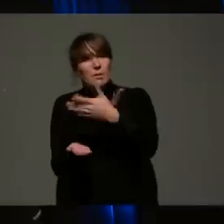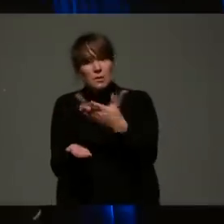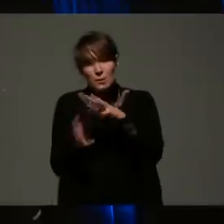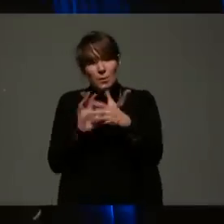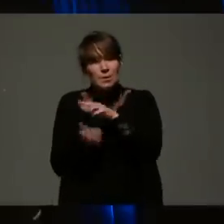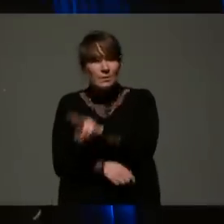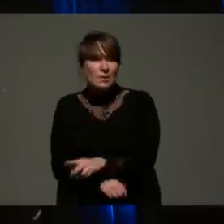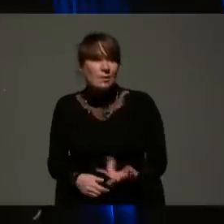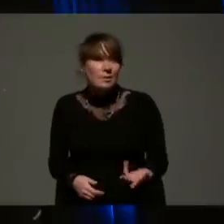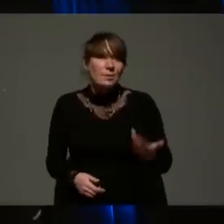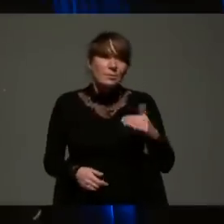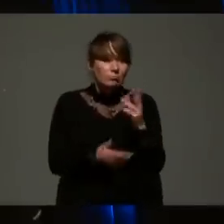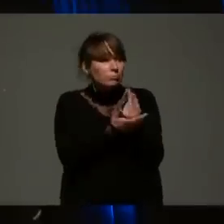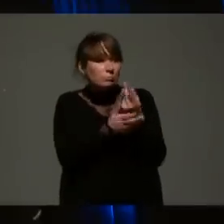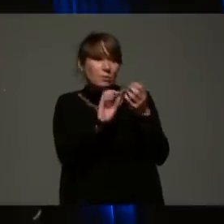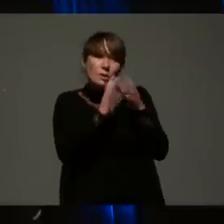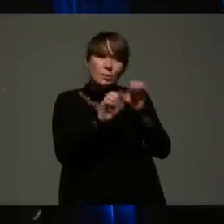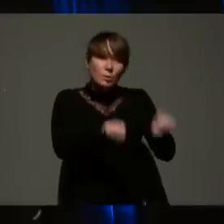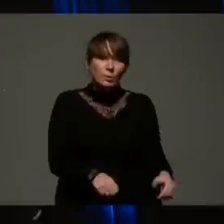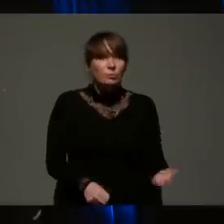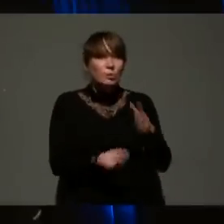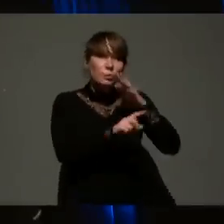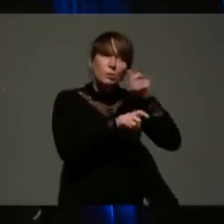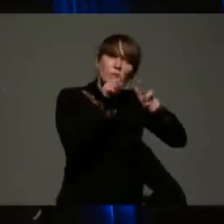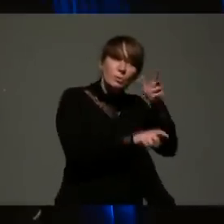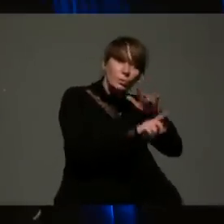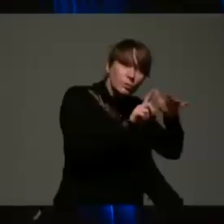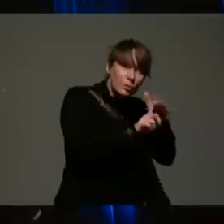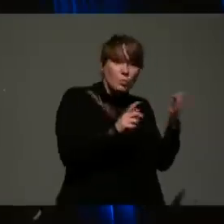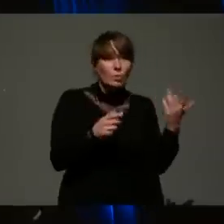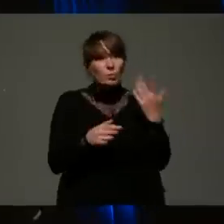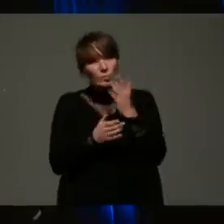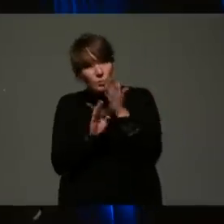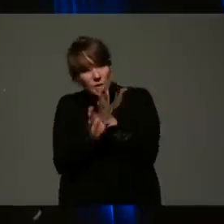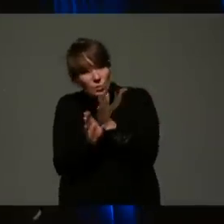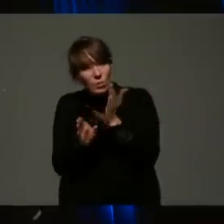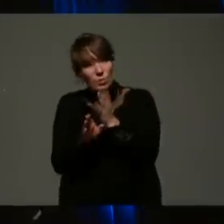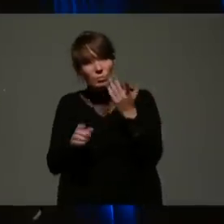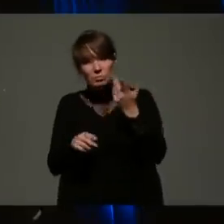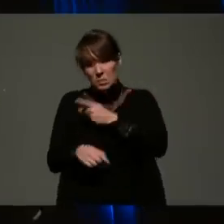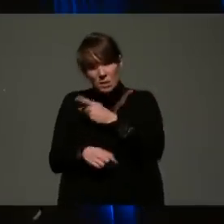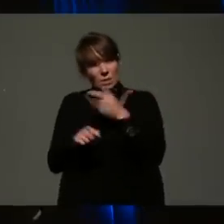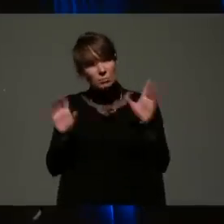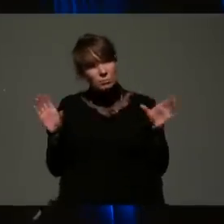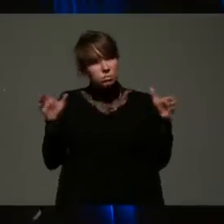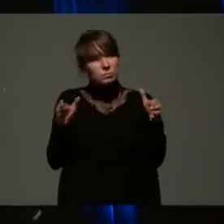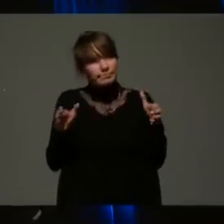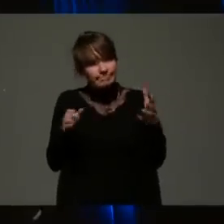Et donc, avec des sociologues, des psychologues, des spécialistes de l'activité physique, des médecins, ce travail a pu arriver à des